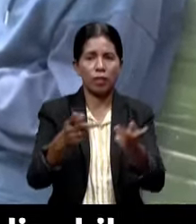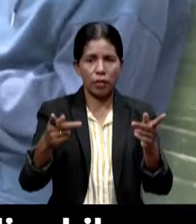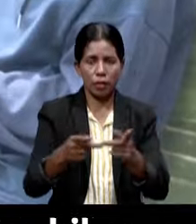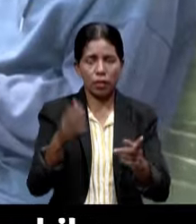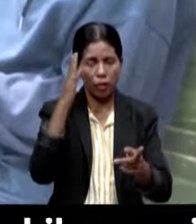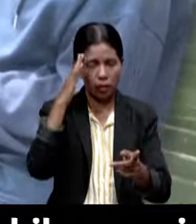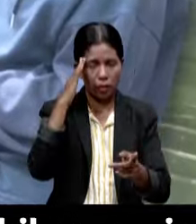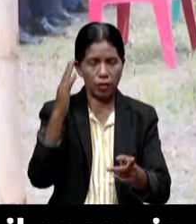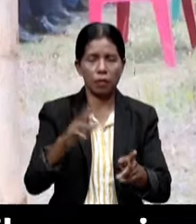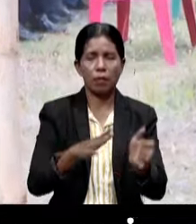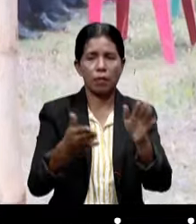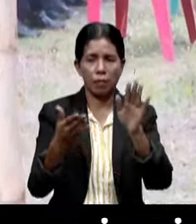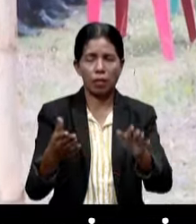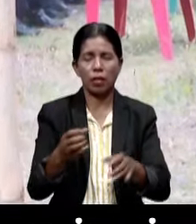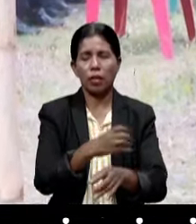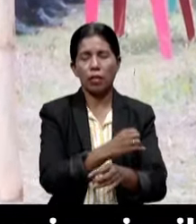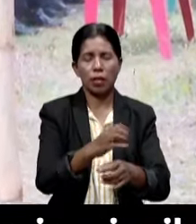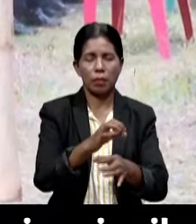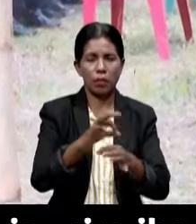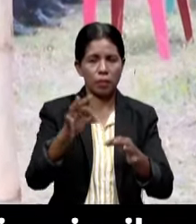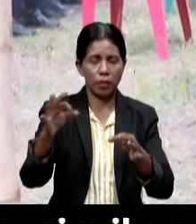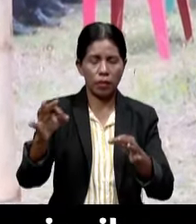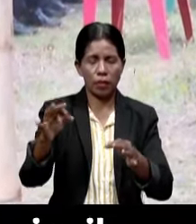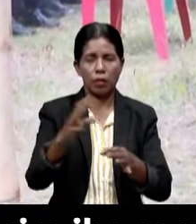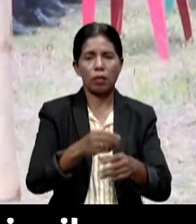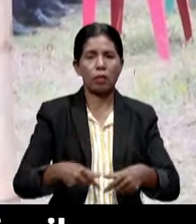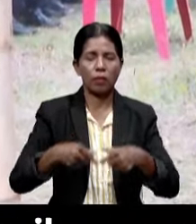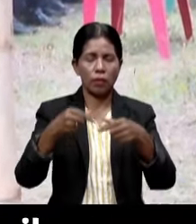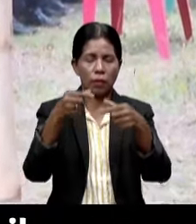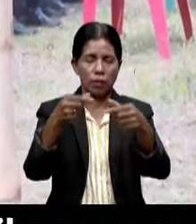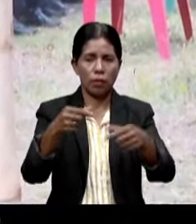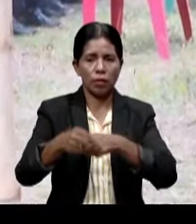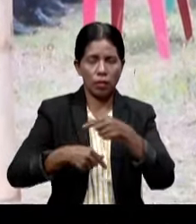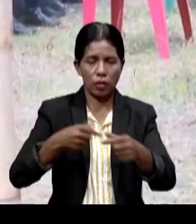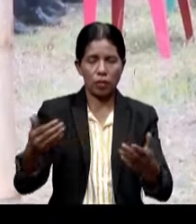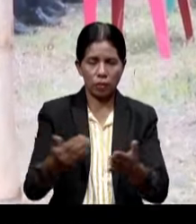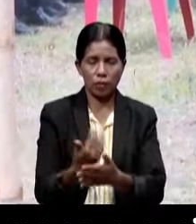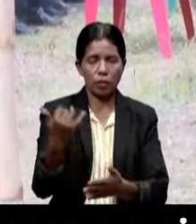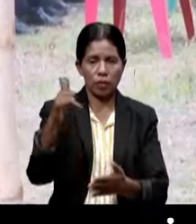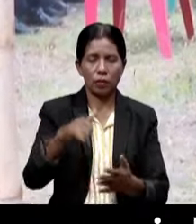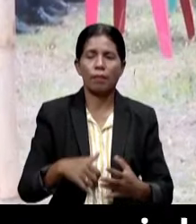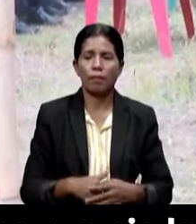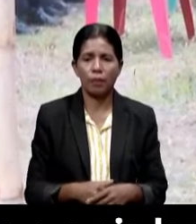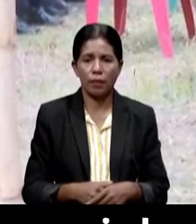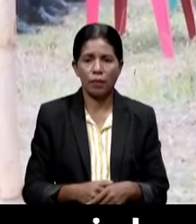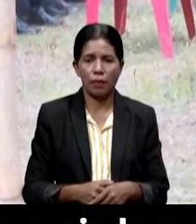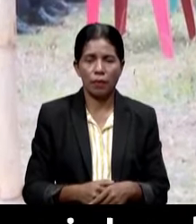saudozu David Alex Daitula ni espiritu lutanian hodi husi kela bajera saun fungsira. Memoria da nessa